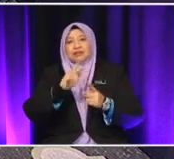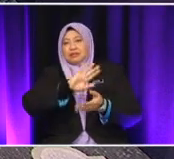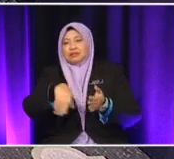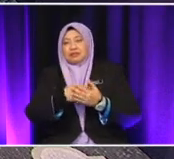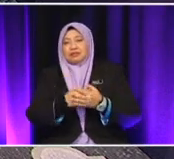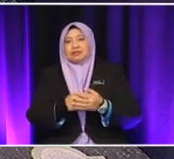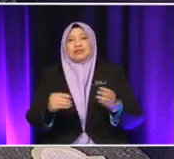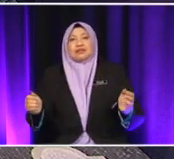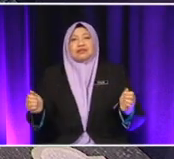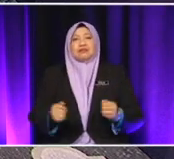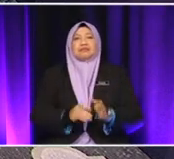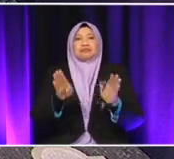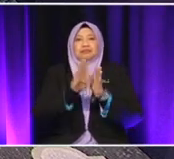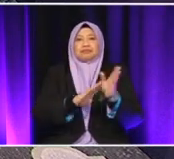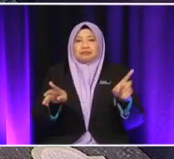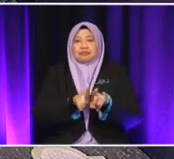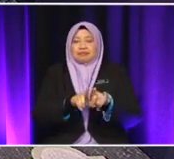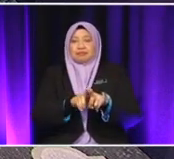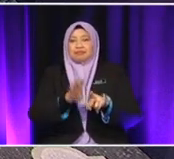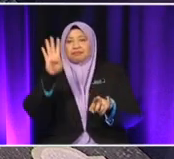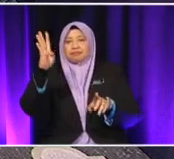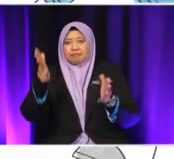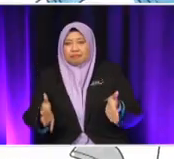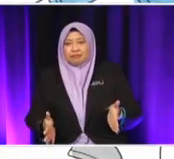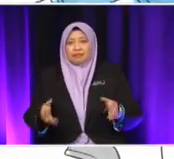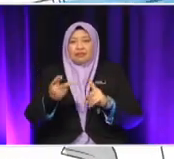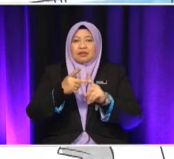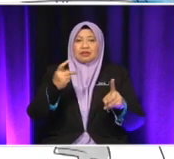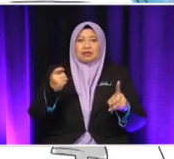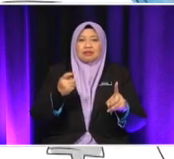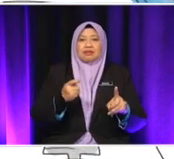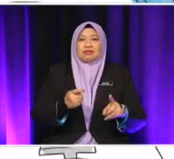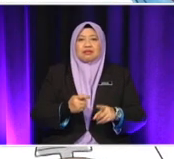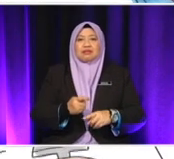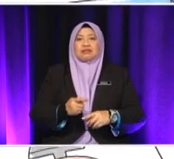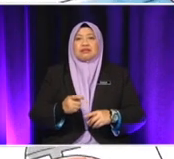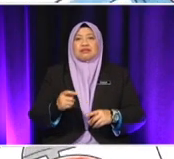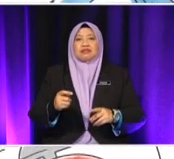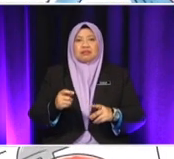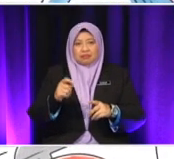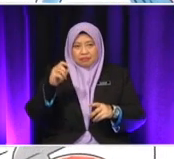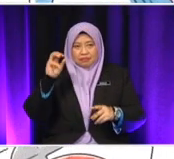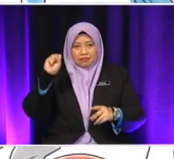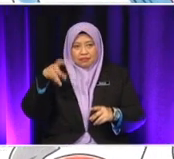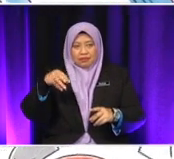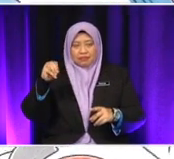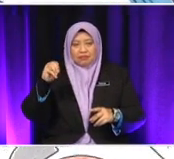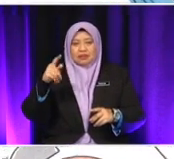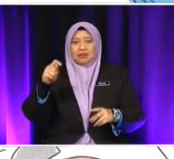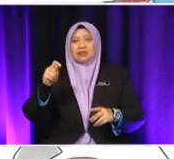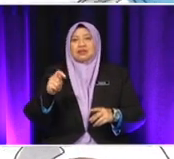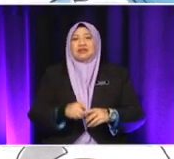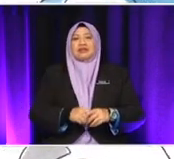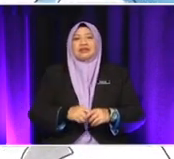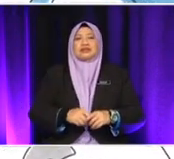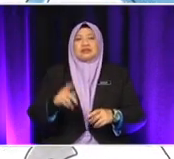dengan kita adalah 4 orang murid daripada SMK Tanjung kita ada Faiza kita ada